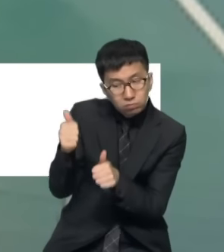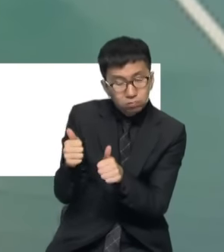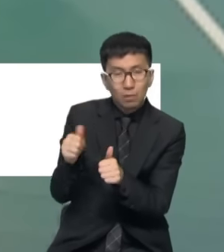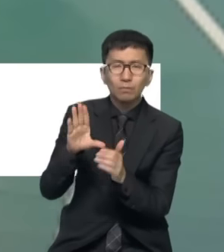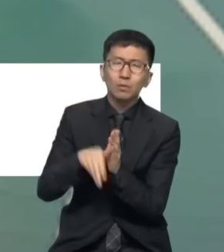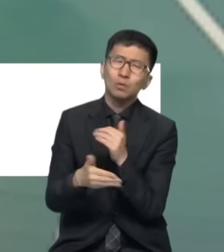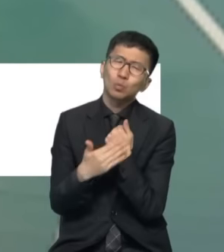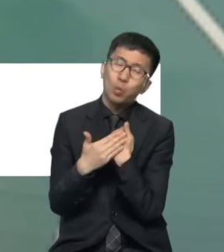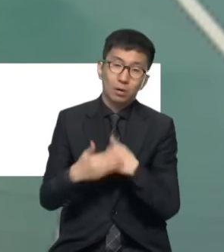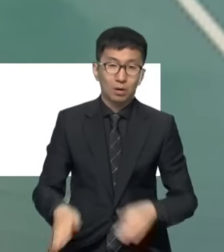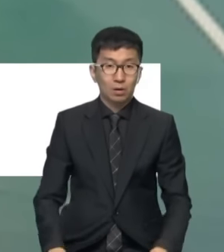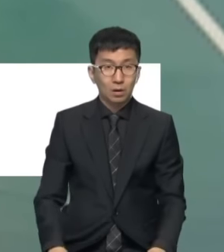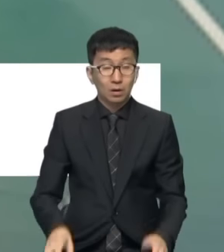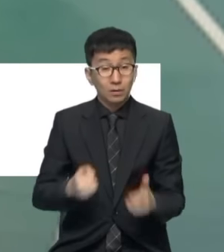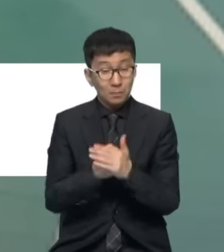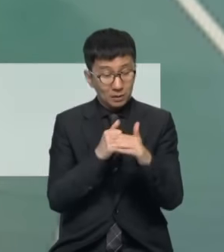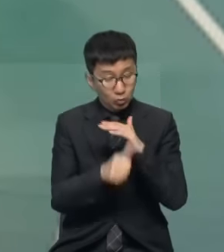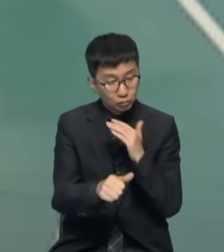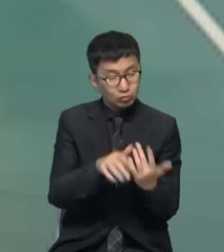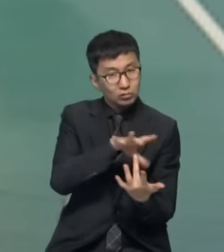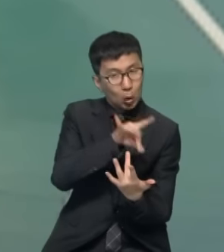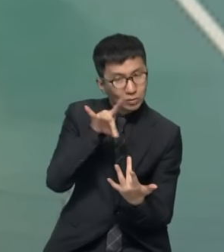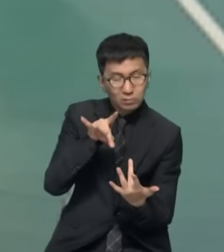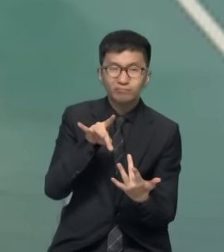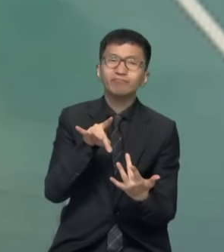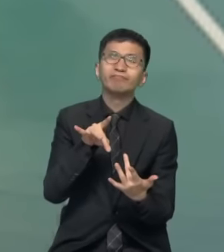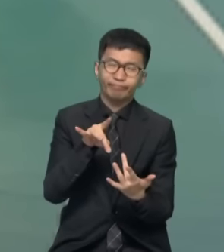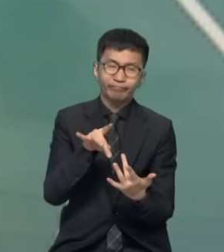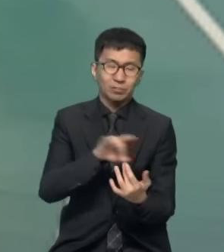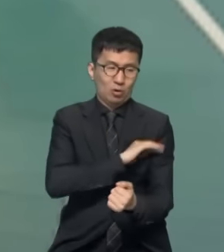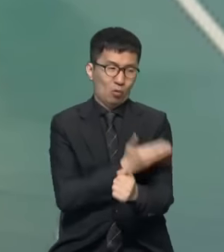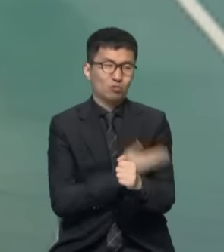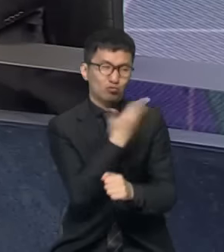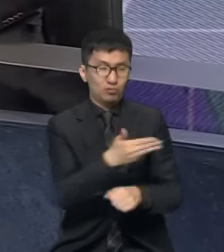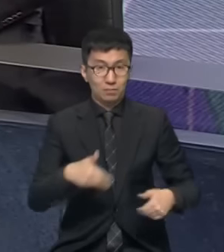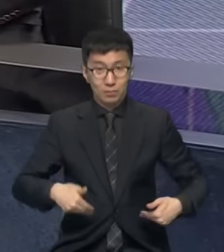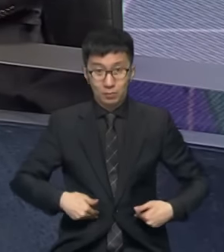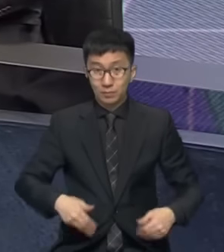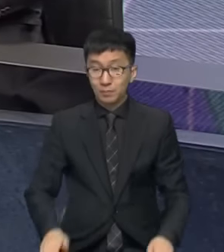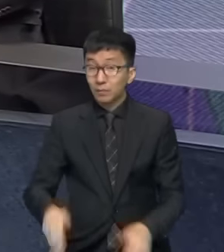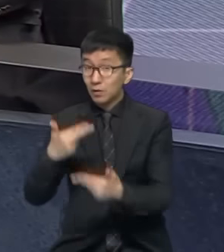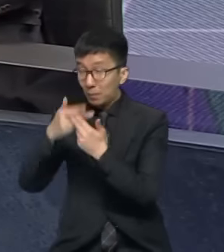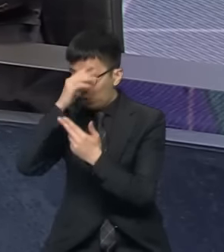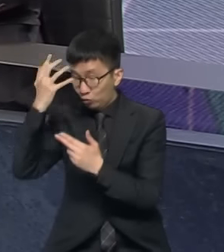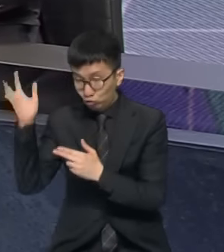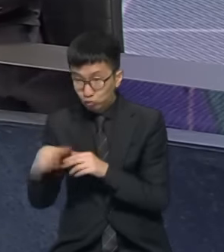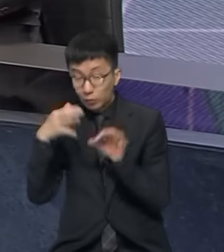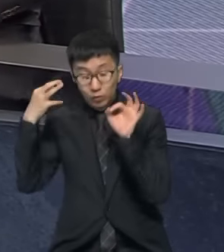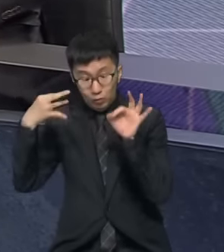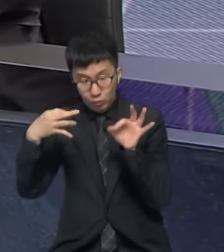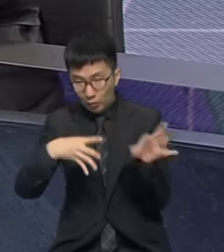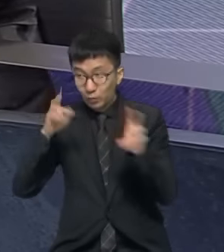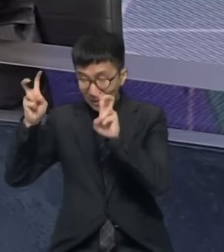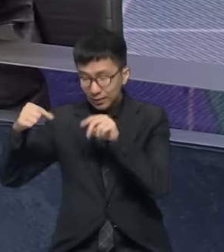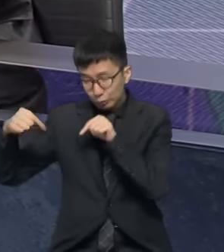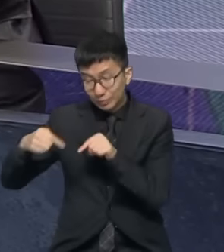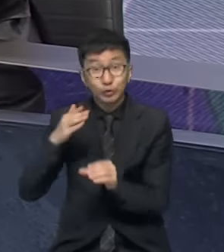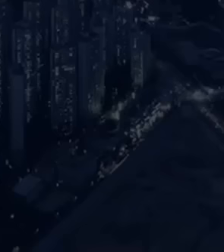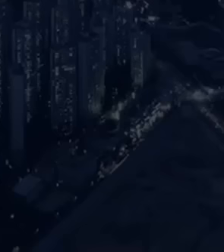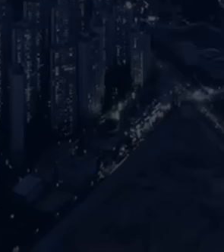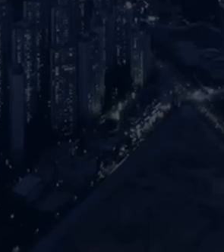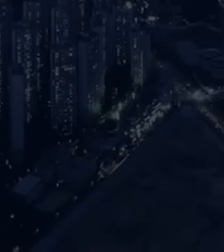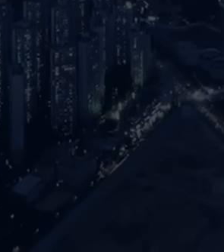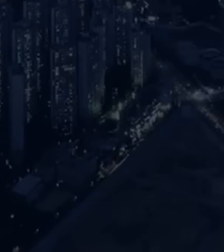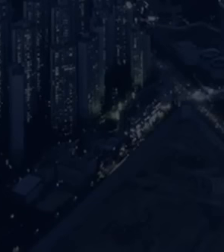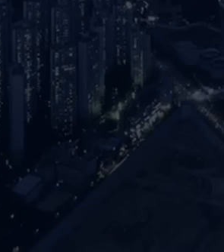이렇게 밝혔는데 현재 협회 후원사와 협의 중이라고 밝혔습니다. 그래서 앞으로 개선이 될 것 같습니다. 네, 알겠습니다. 권정우 기자 오늘 소식 잘 들었습니다. 네.